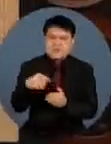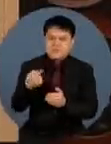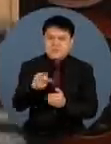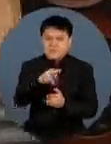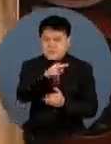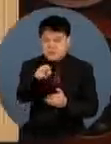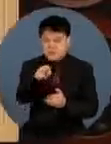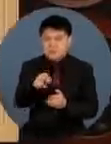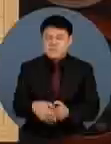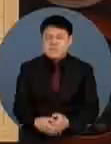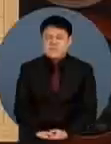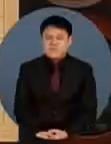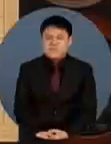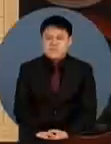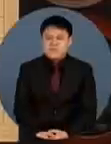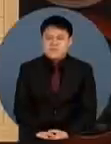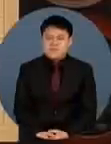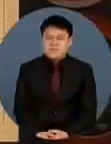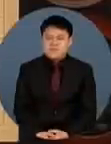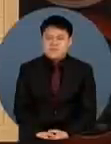넘어가서 아래다 붙입니다.